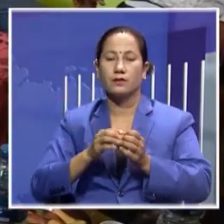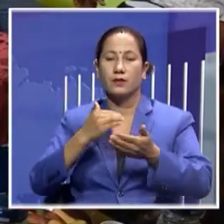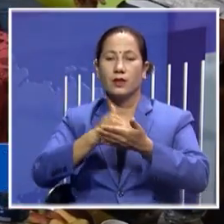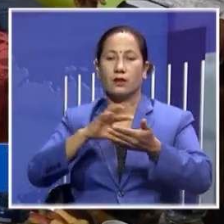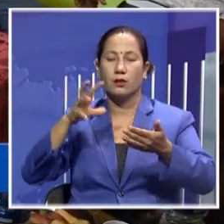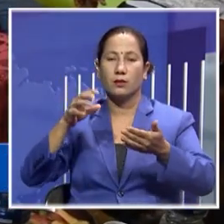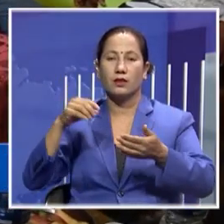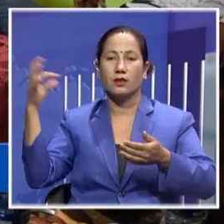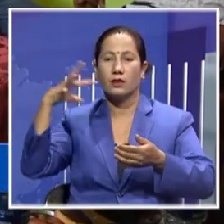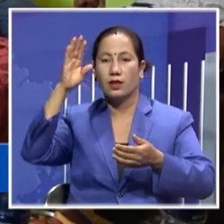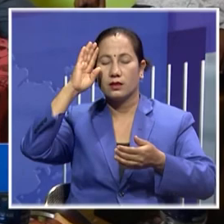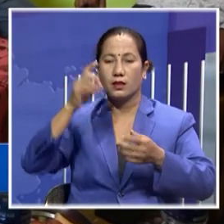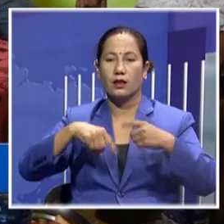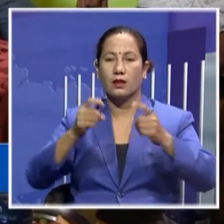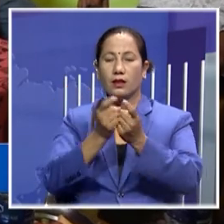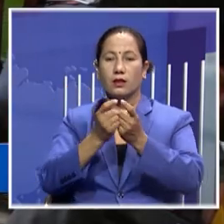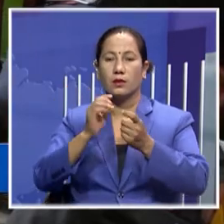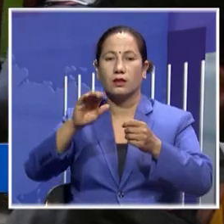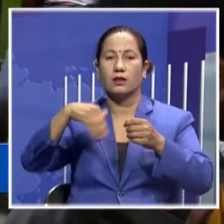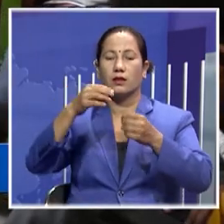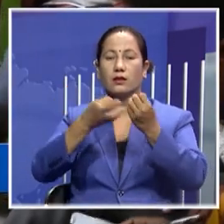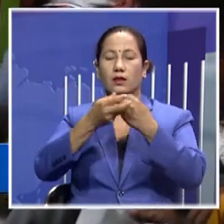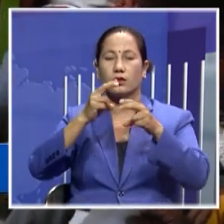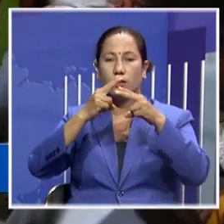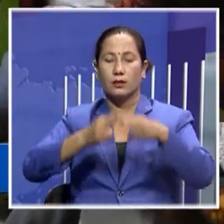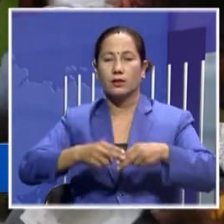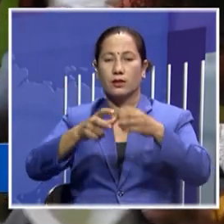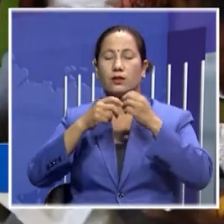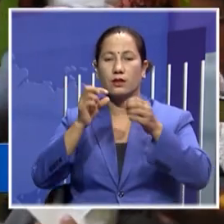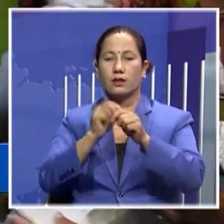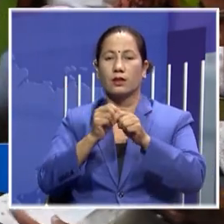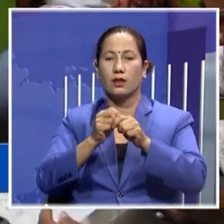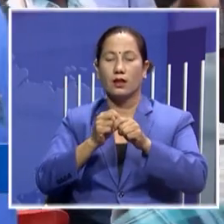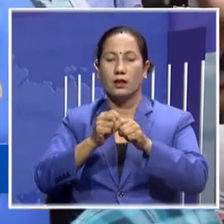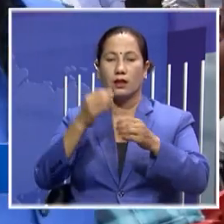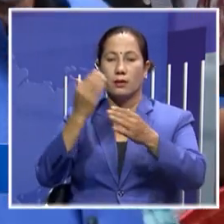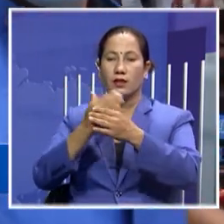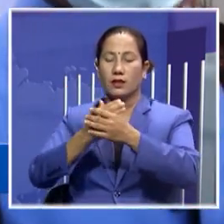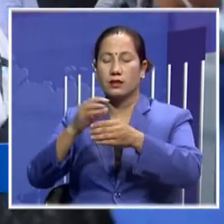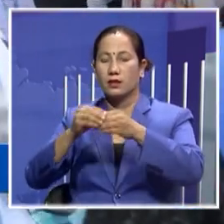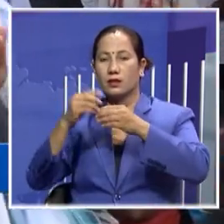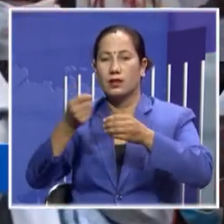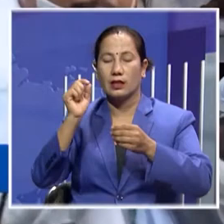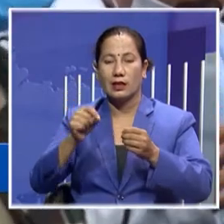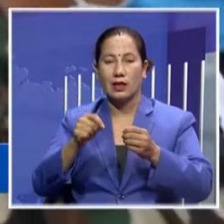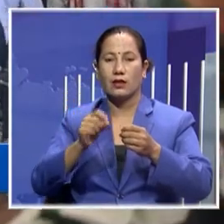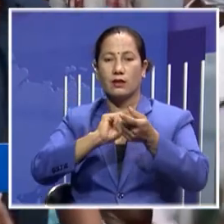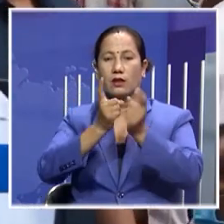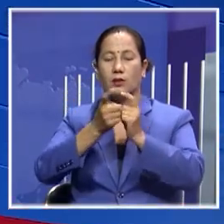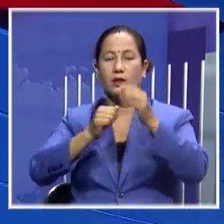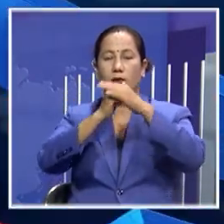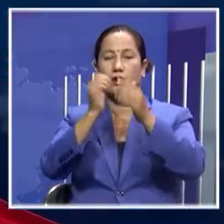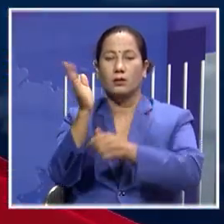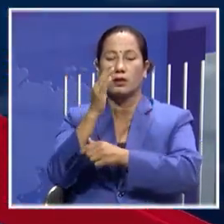लुम्बिनी प्रदेशमा नयाँ सरकार गठनपछि अध्यादेशको बजेट संशोधन गर्ने तयारी। प्रशासनिक संरचना र केही कानून हेरफेर हुने मुख्यमन्त्रीको